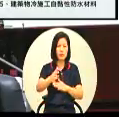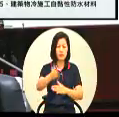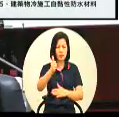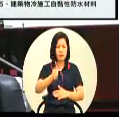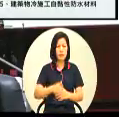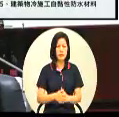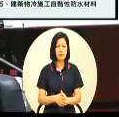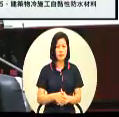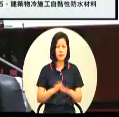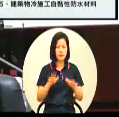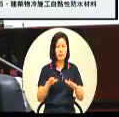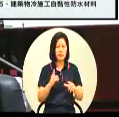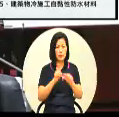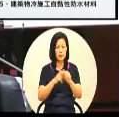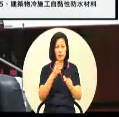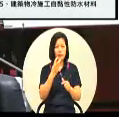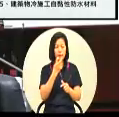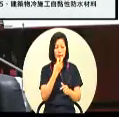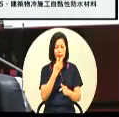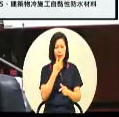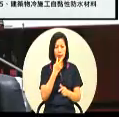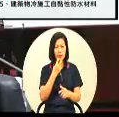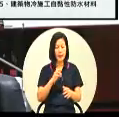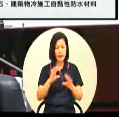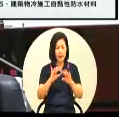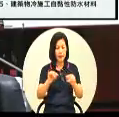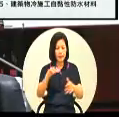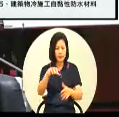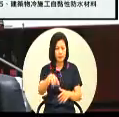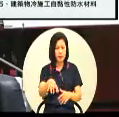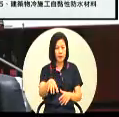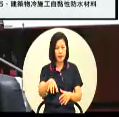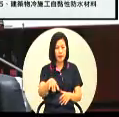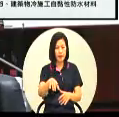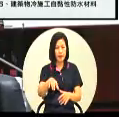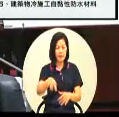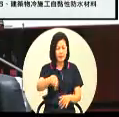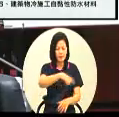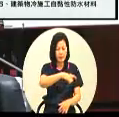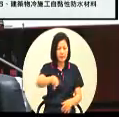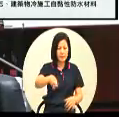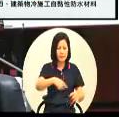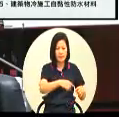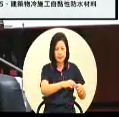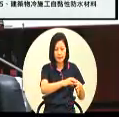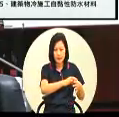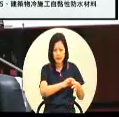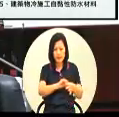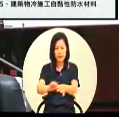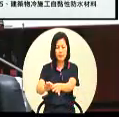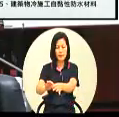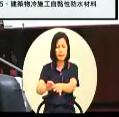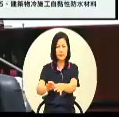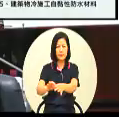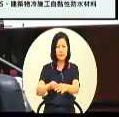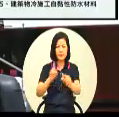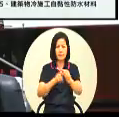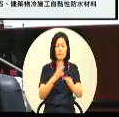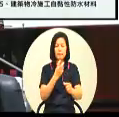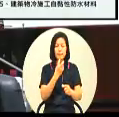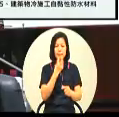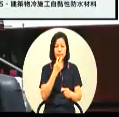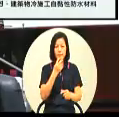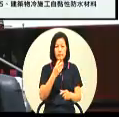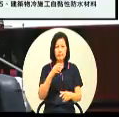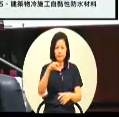是包括地方已经是连成一条一条边了。中央地方